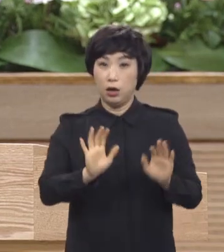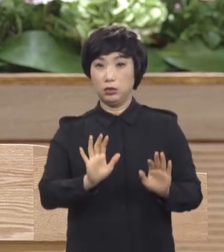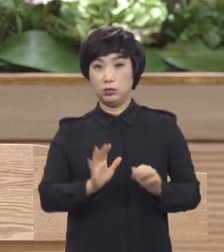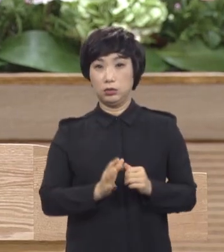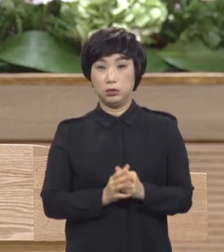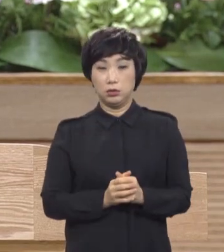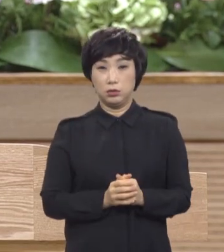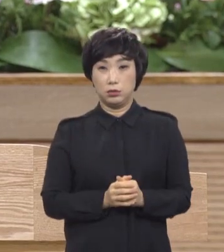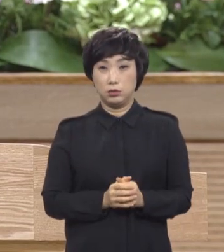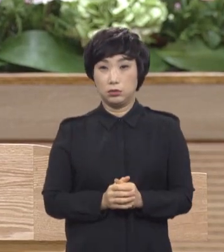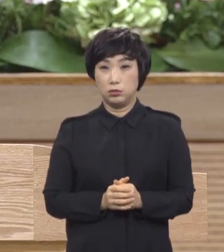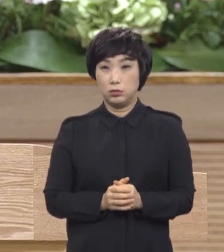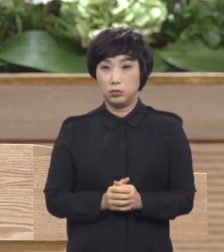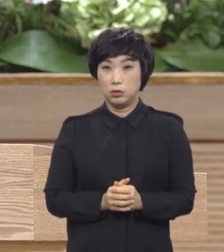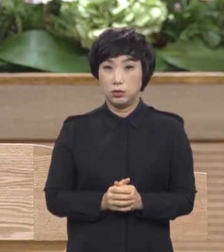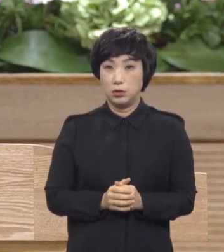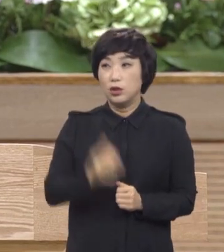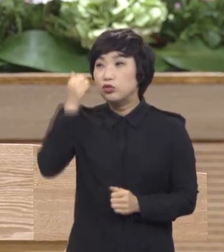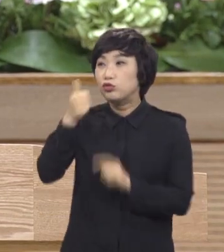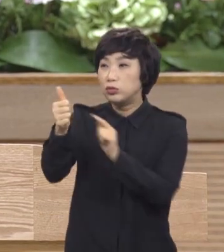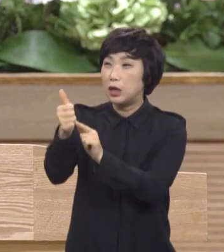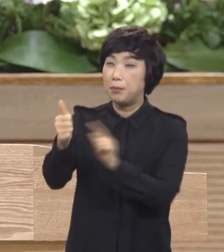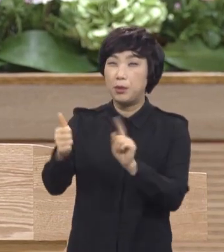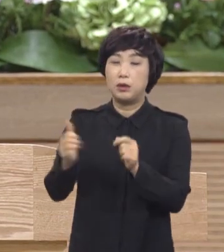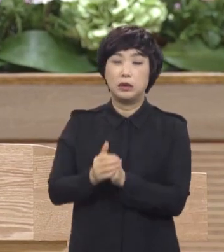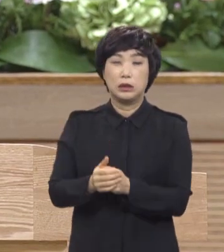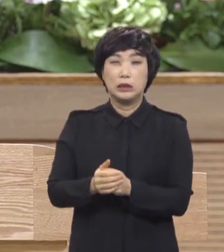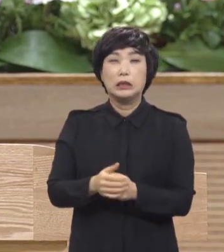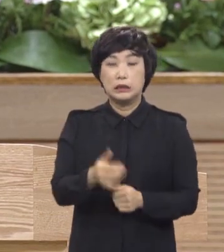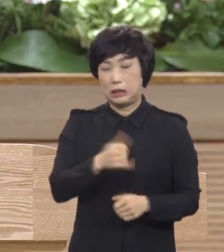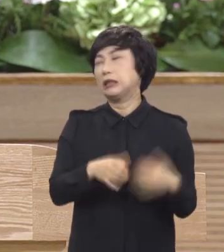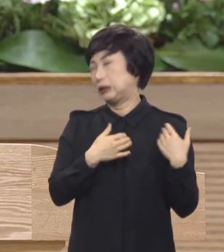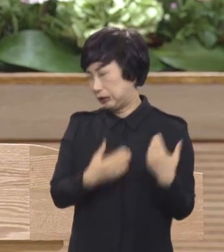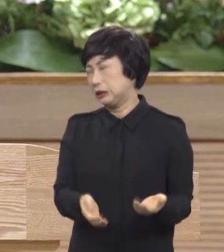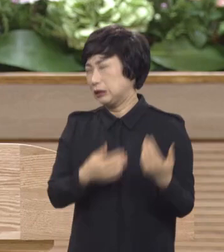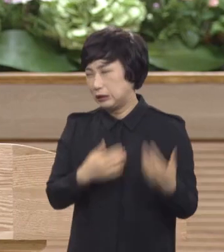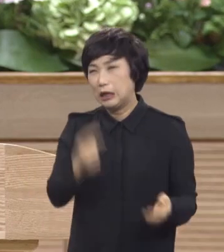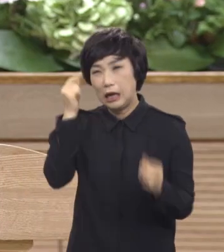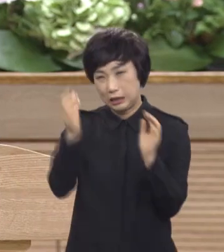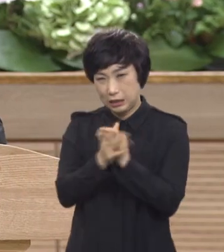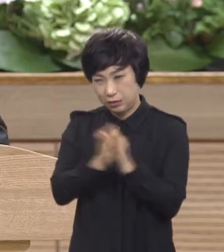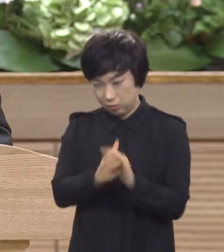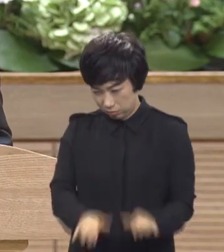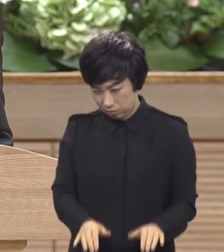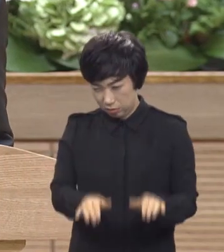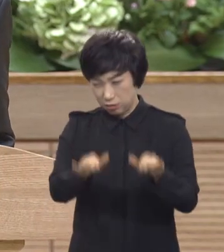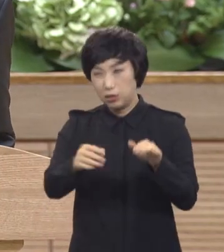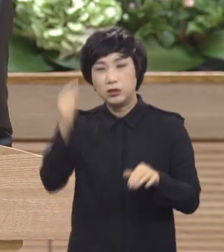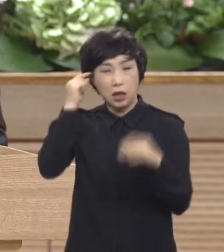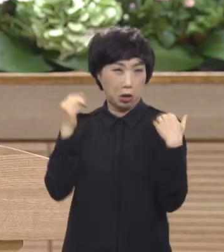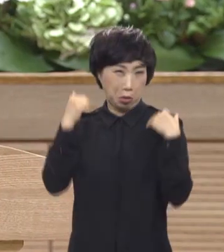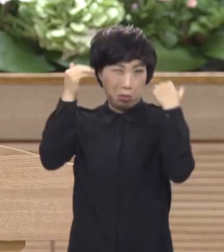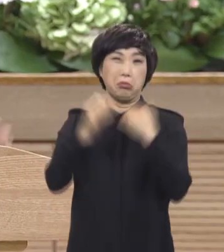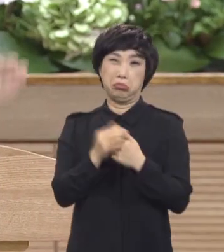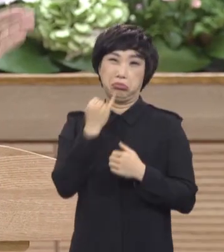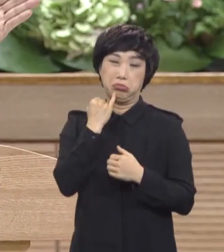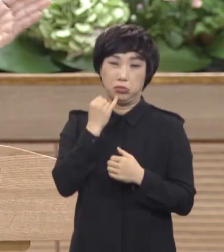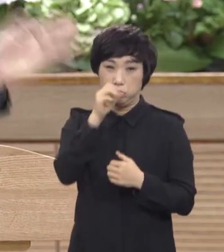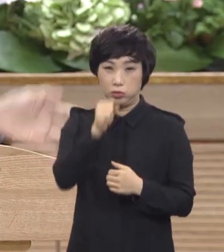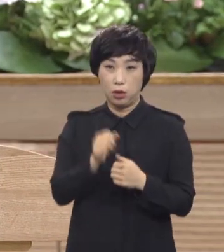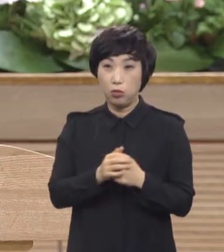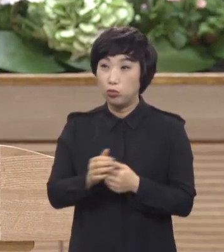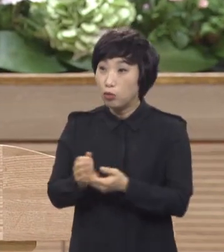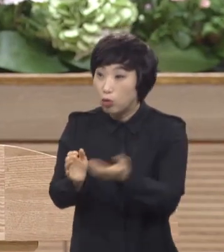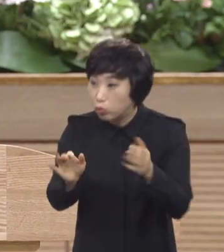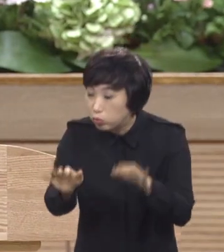아닙니다 어떤 사람들은 애들을 그대로 놔두면 자기가 알아서 성장해서 철들면 잘 온대요 그럼 철들기